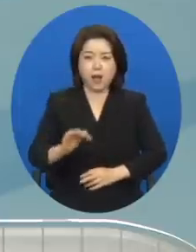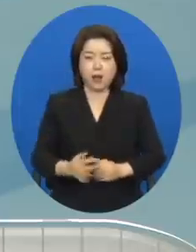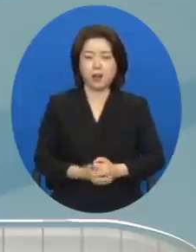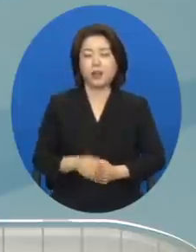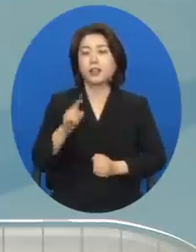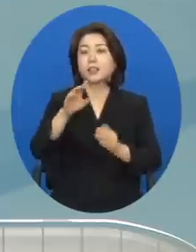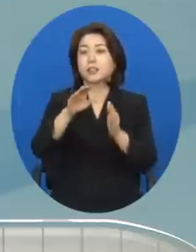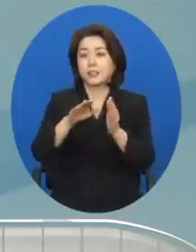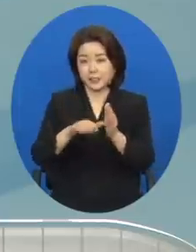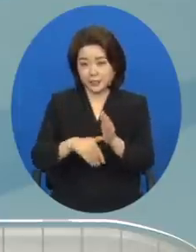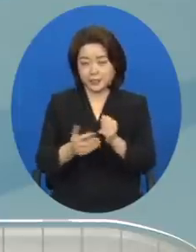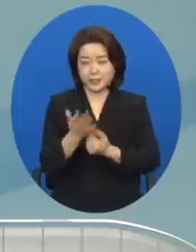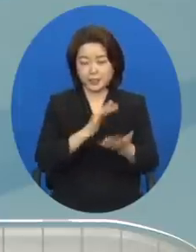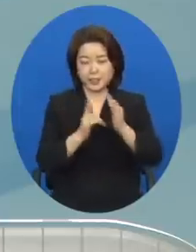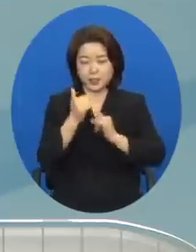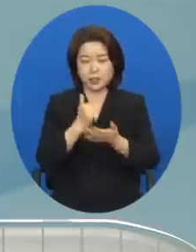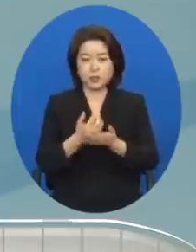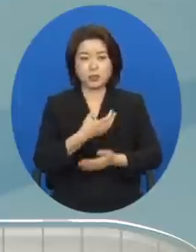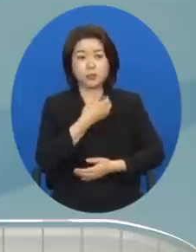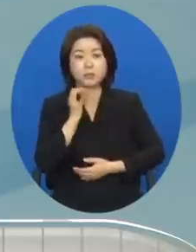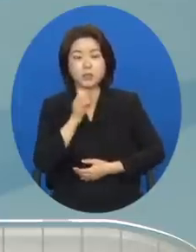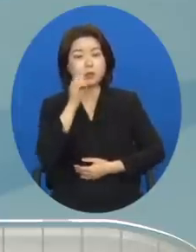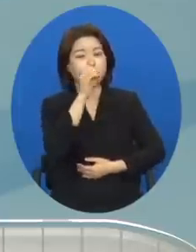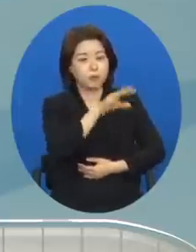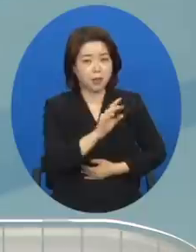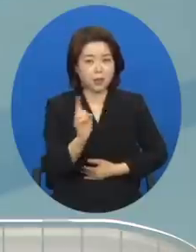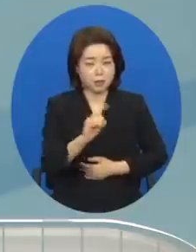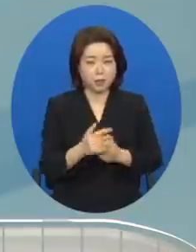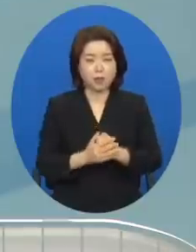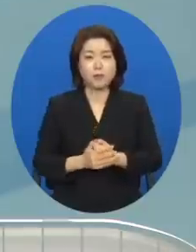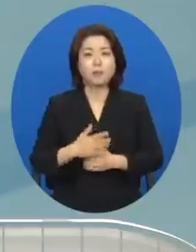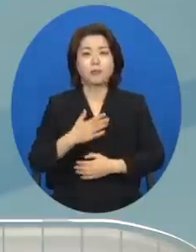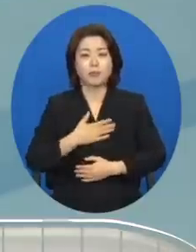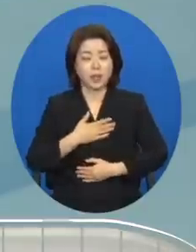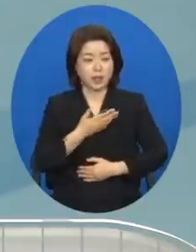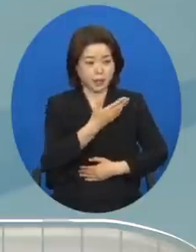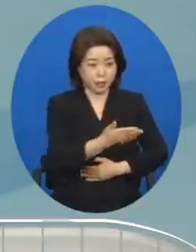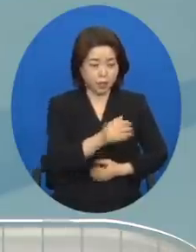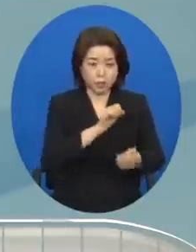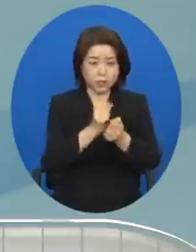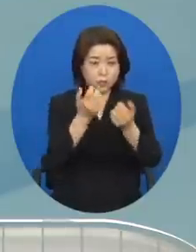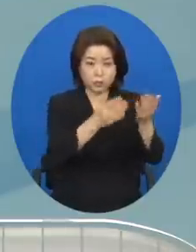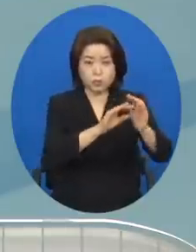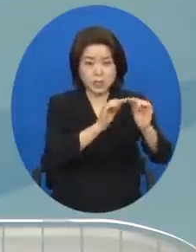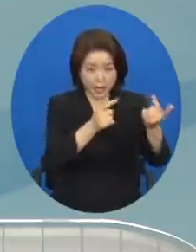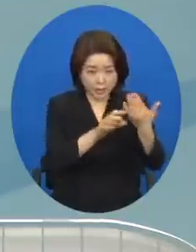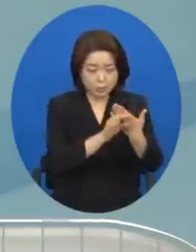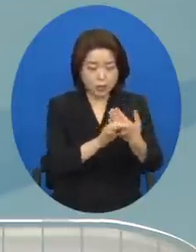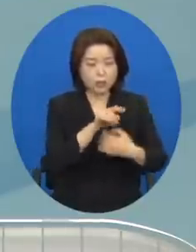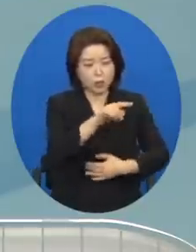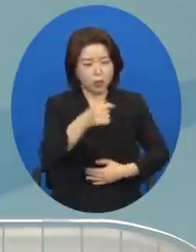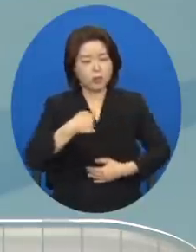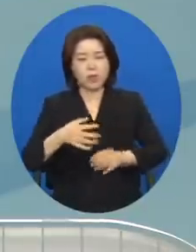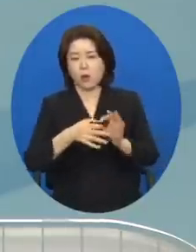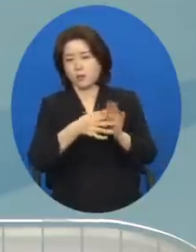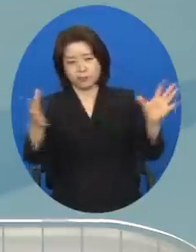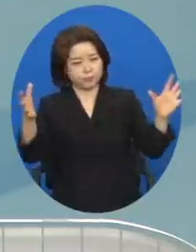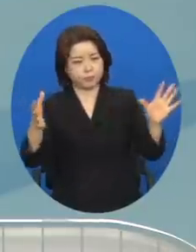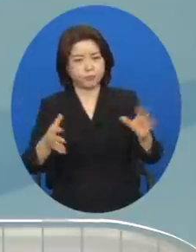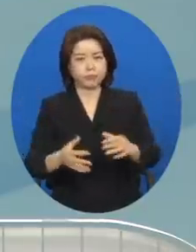그때 예수님께서 베드로에게 이렇게 말씀합니다. 내가 너를 씻기지 아니하면 너는 나와 상관이